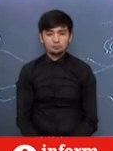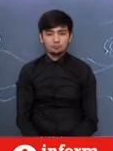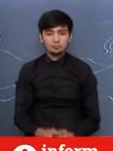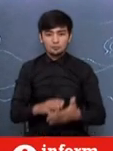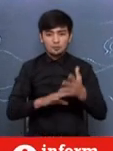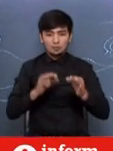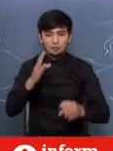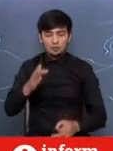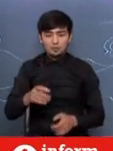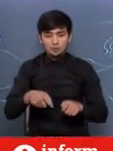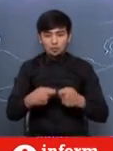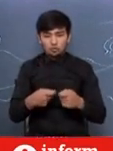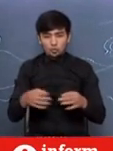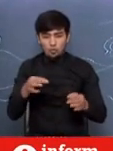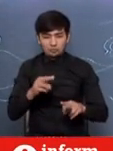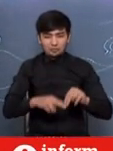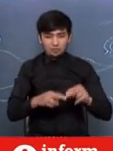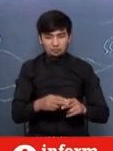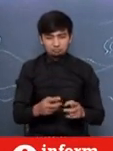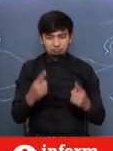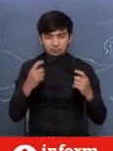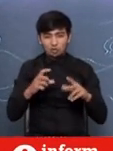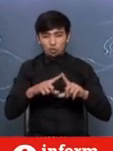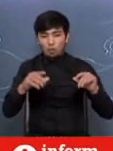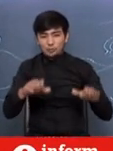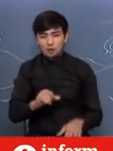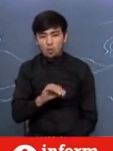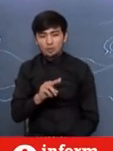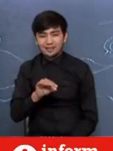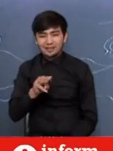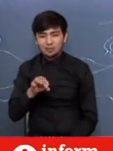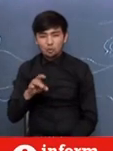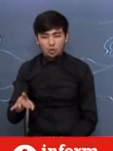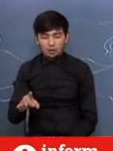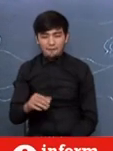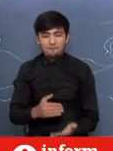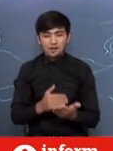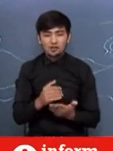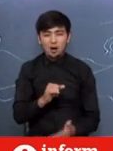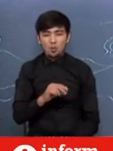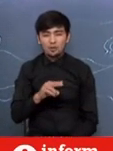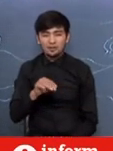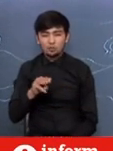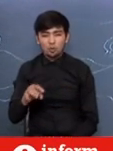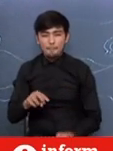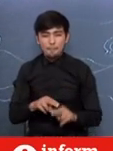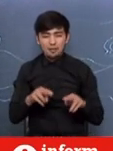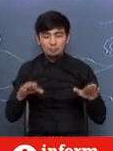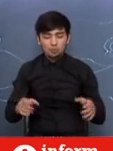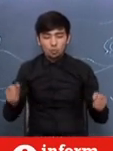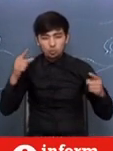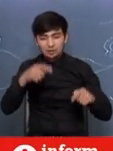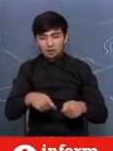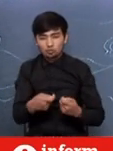продолжаем выпуск нарушения при строительстве комфортных школ выявили аудиторы высшей аудиторской палаты Национальный проект должен обеспечить